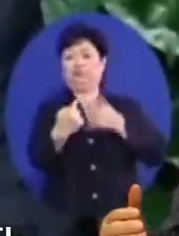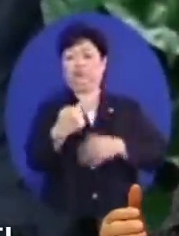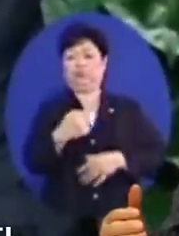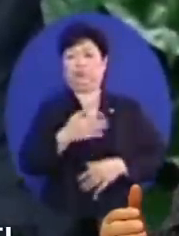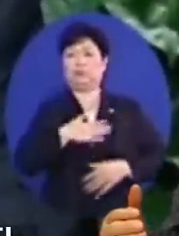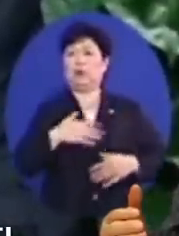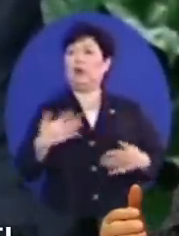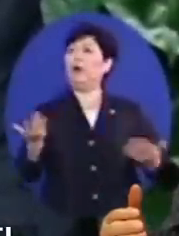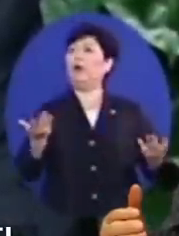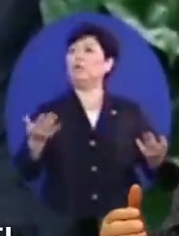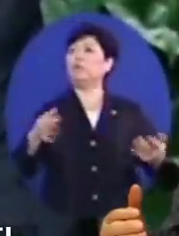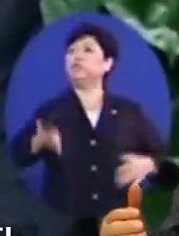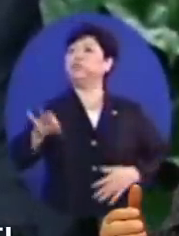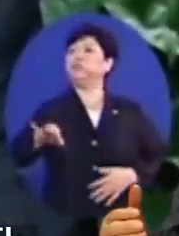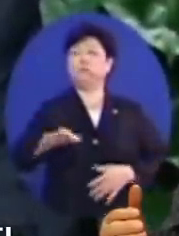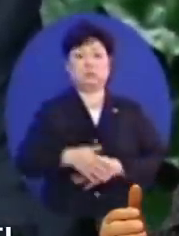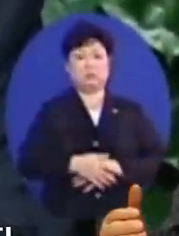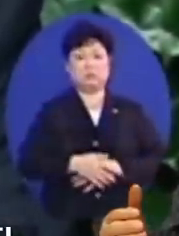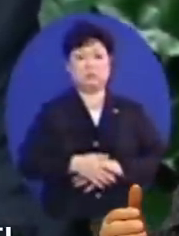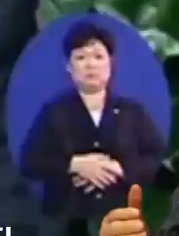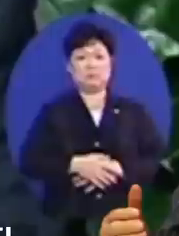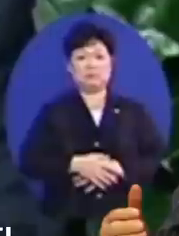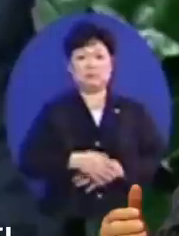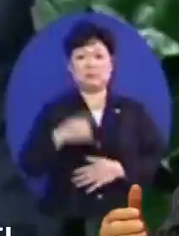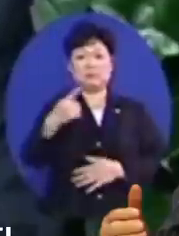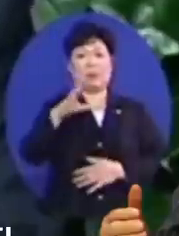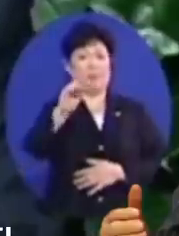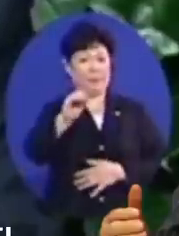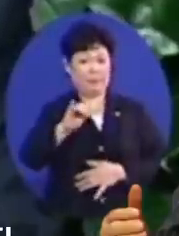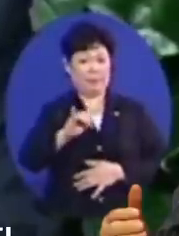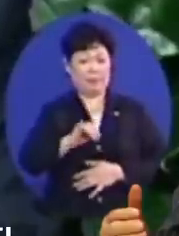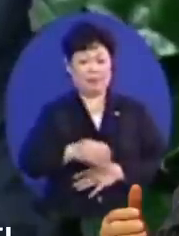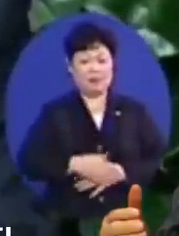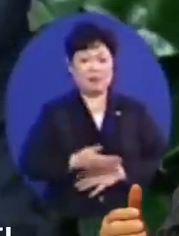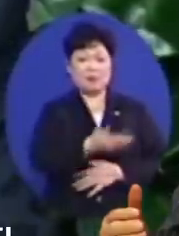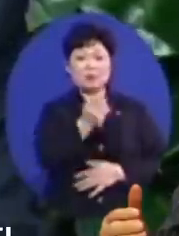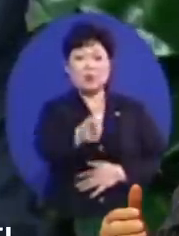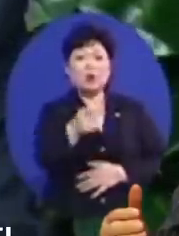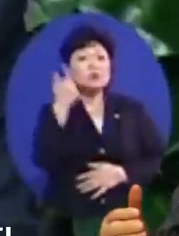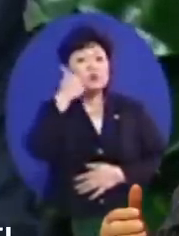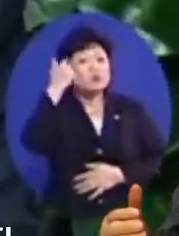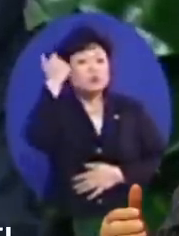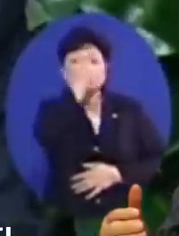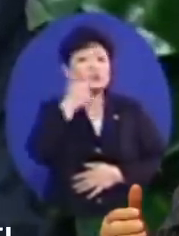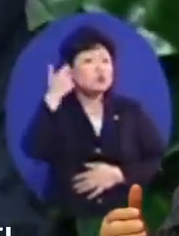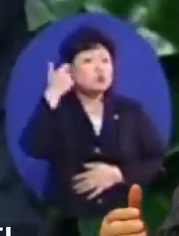아무것도 아닙니다. 천만에요. 내가 누구냐? 하나님의 아들입니다.